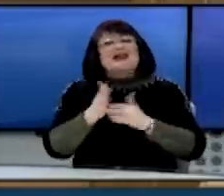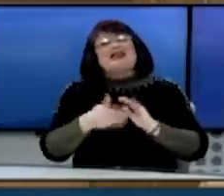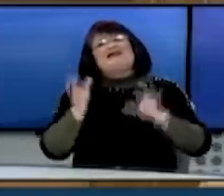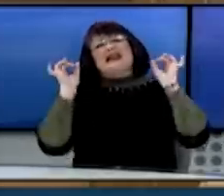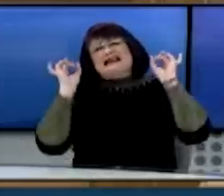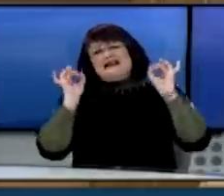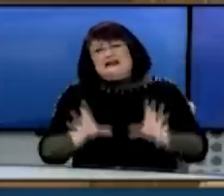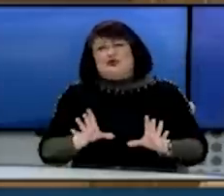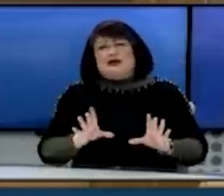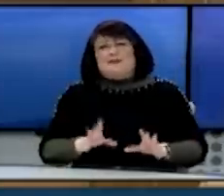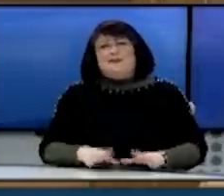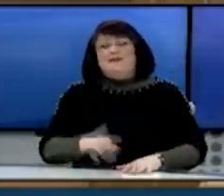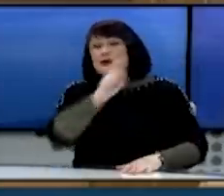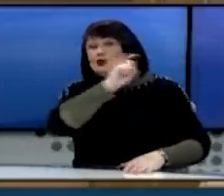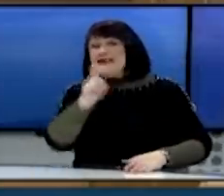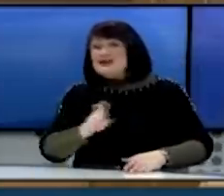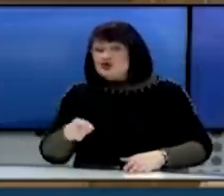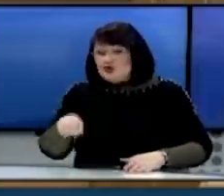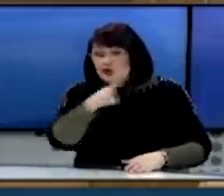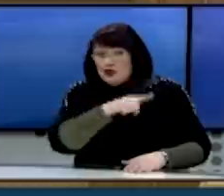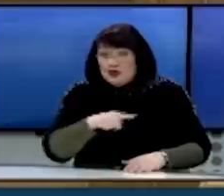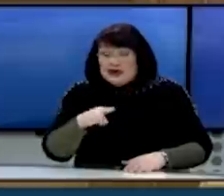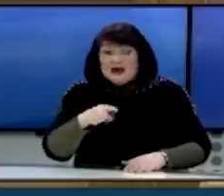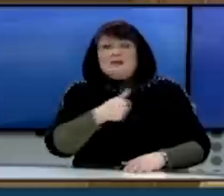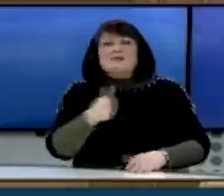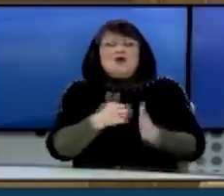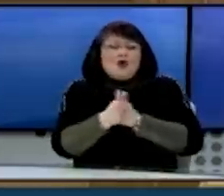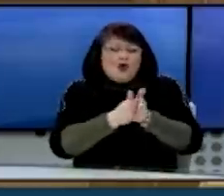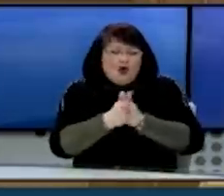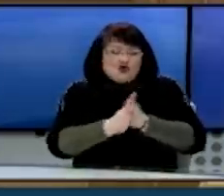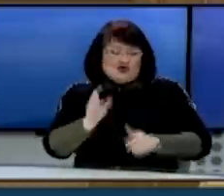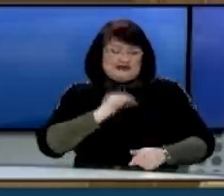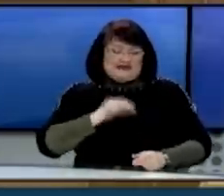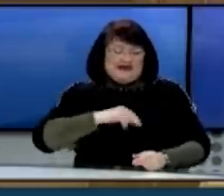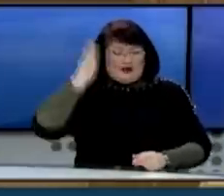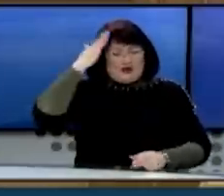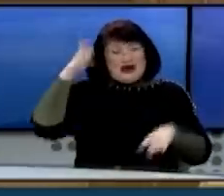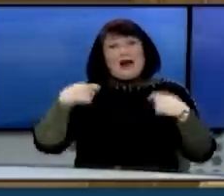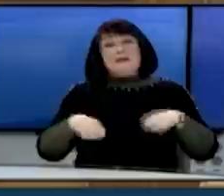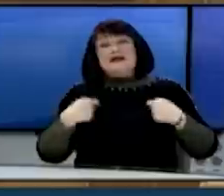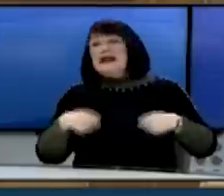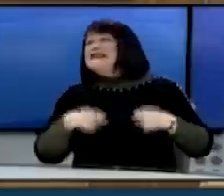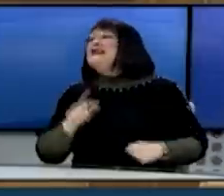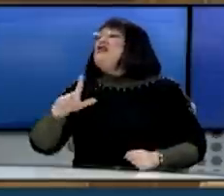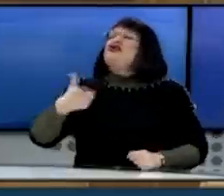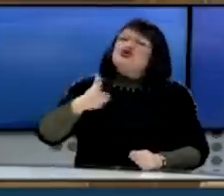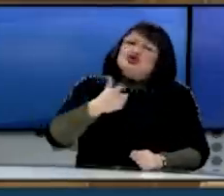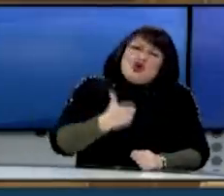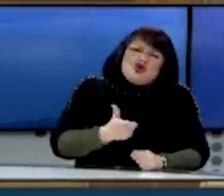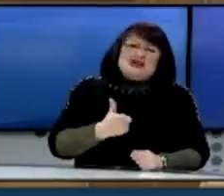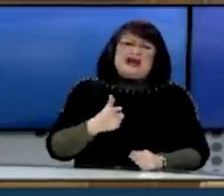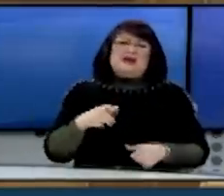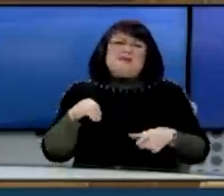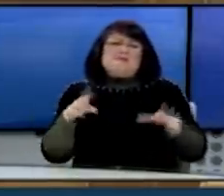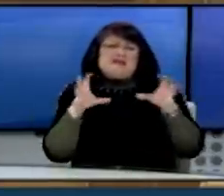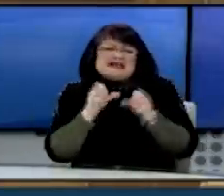λογαριάζει τίποτα, ούτε τη ζωή σας μπροστά στα κέρδη των καπιταλιστών που μας καταδικάζει στη φτώχεια, στη